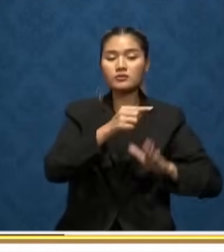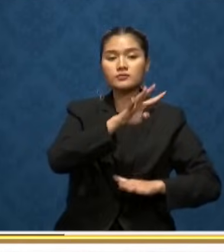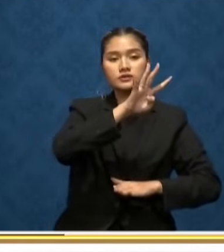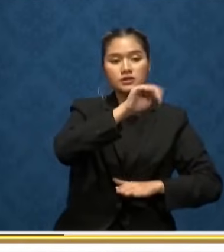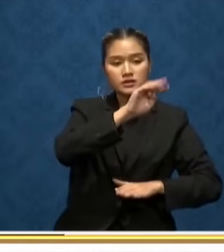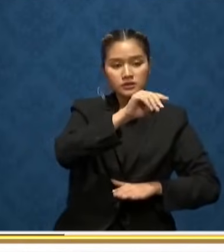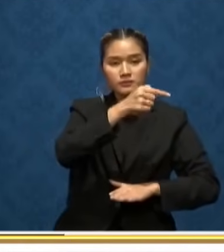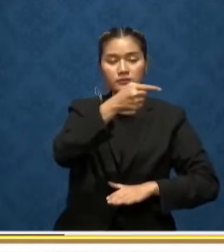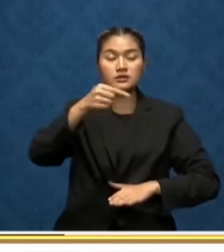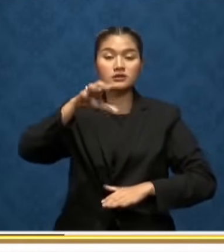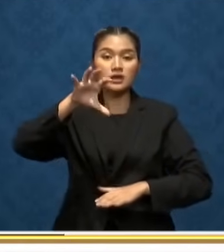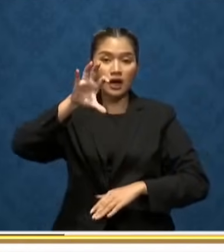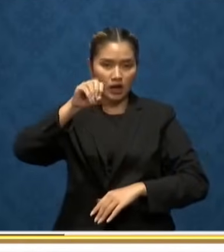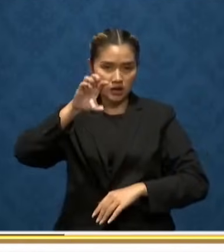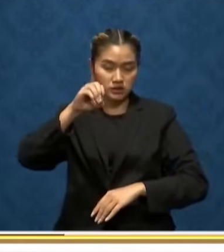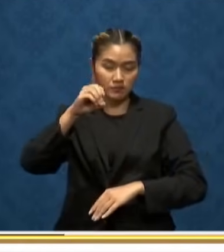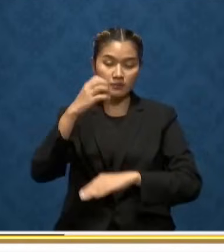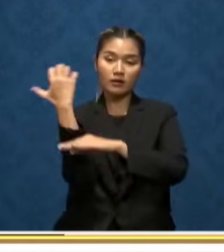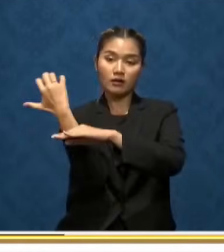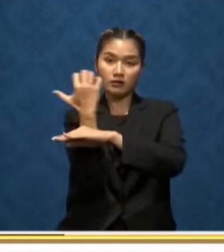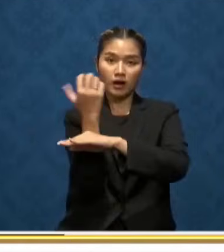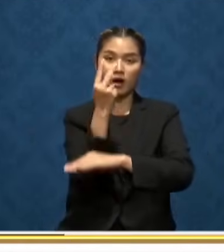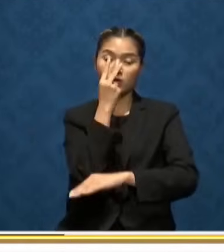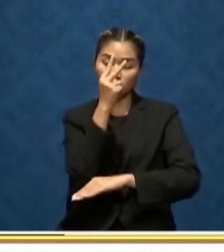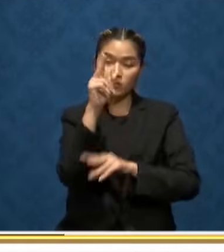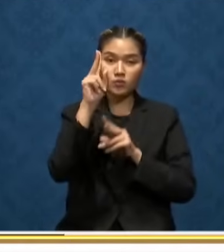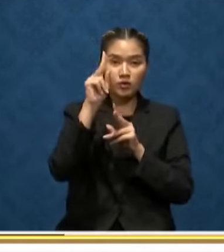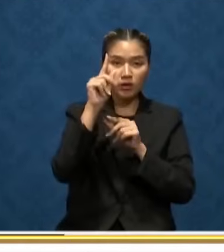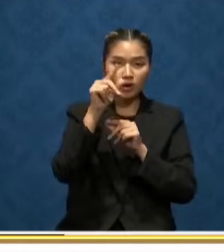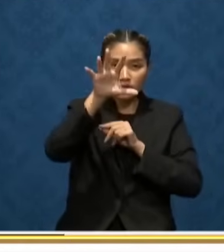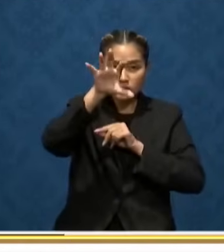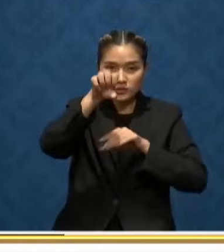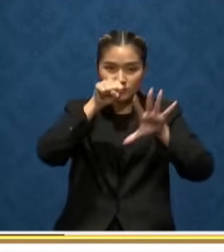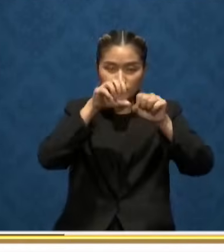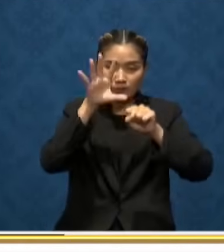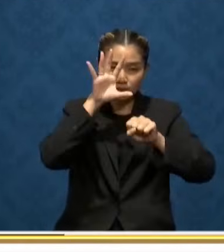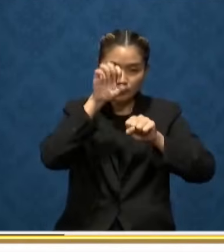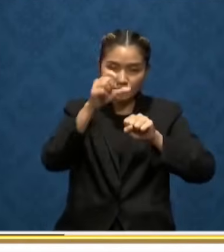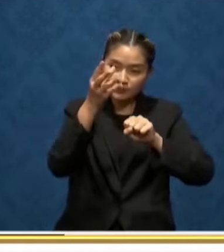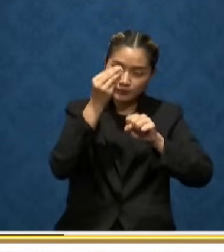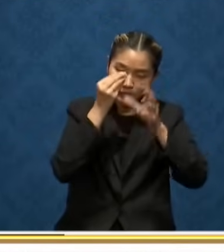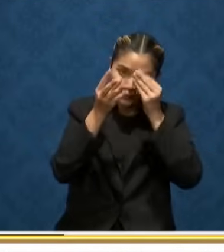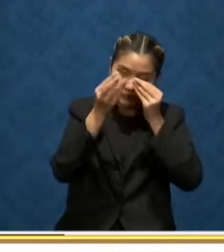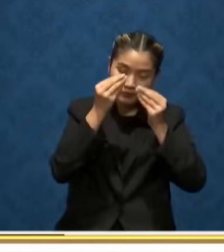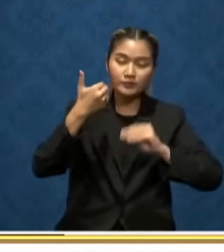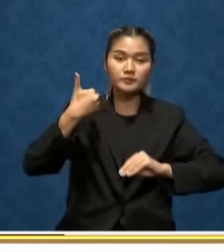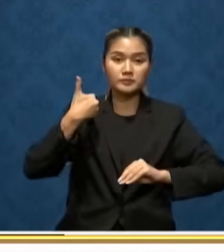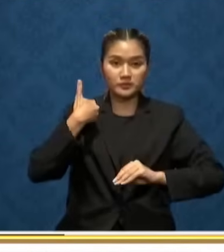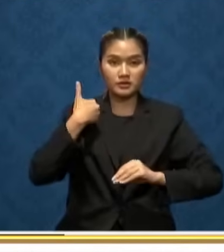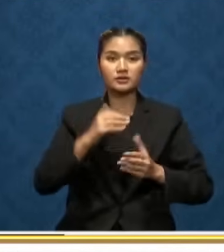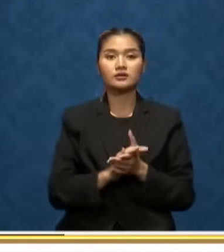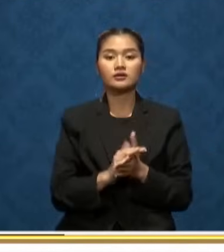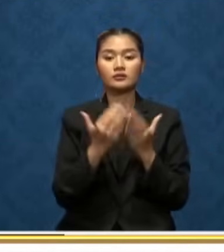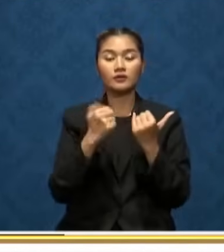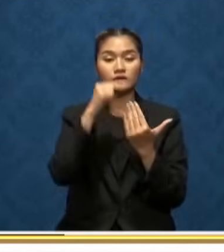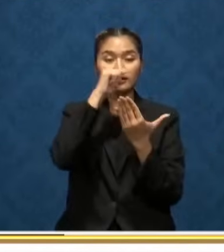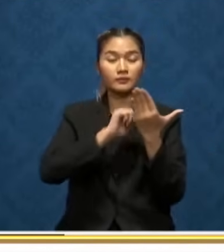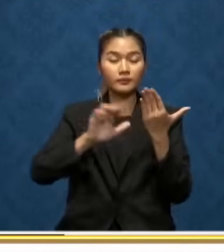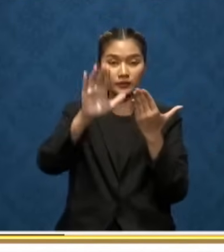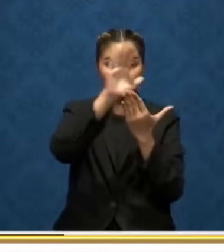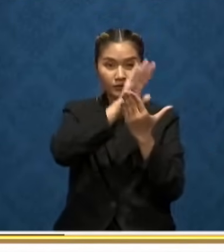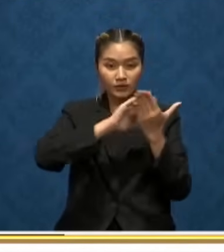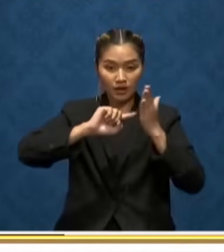ยังต้องอาศัยข่าวสารจากทีวีจากโทรทัศน์โดยเฉพาะประเทศไทยกำลังเข้า